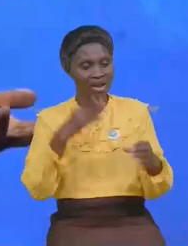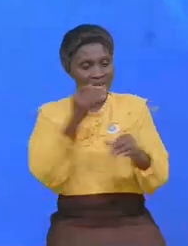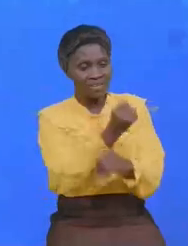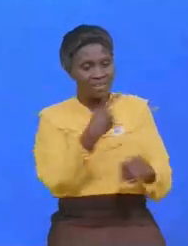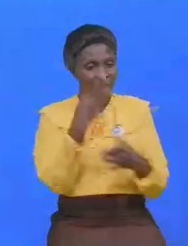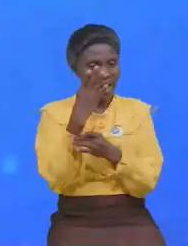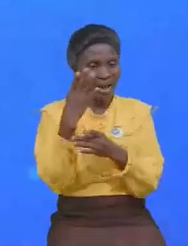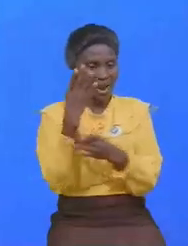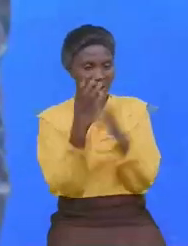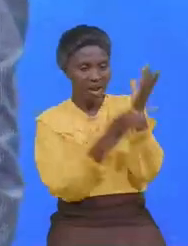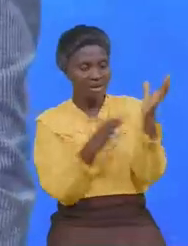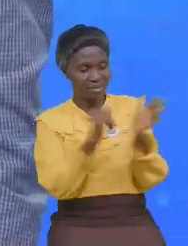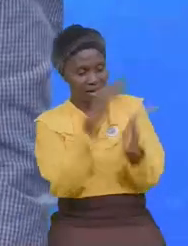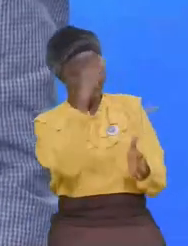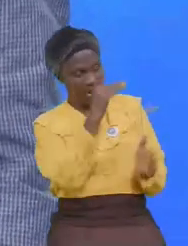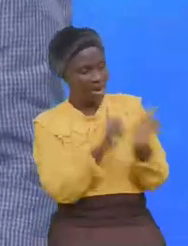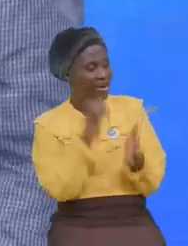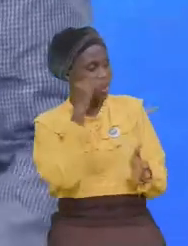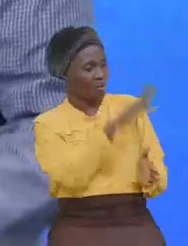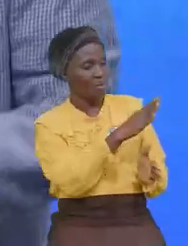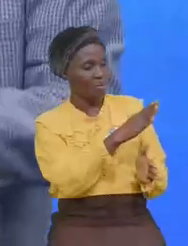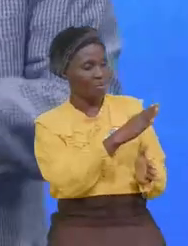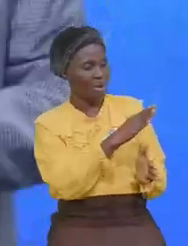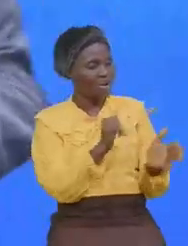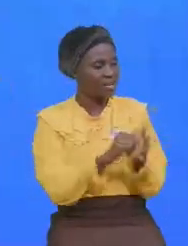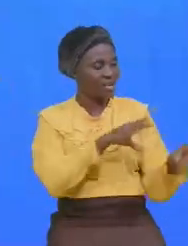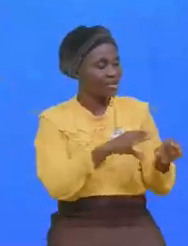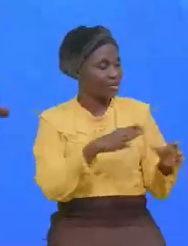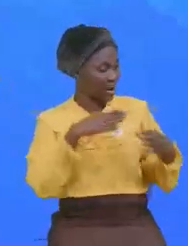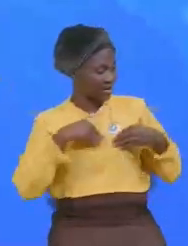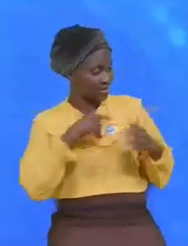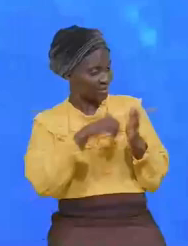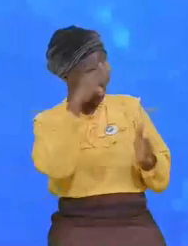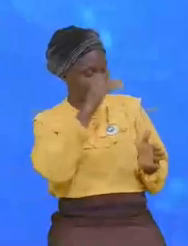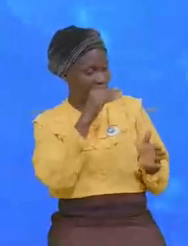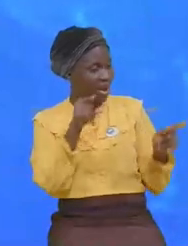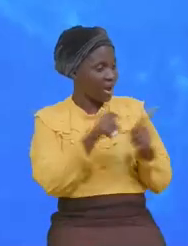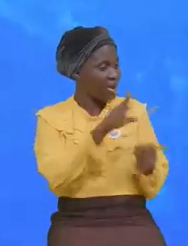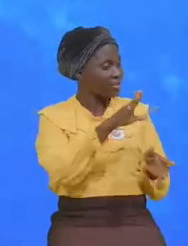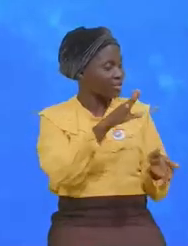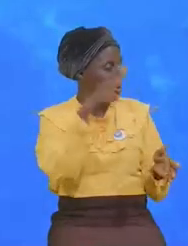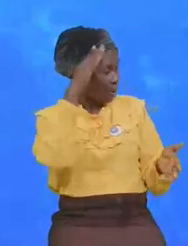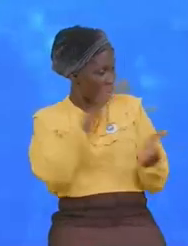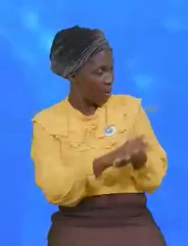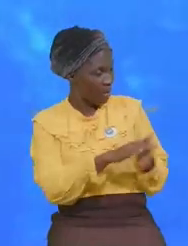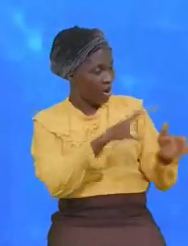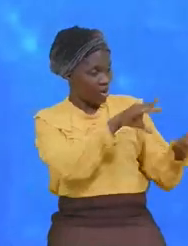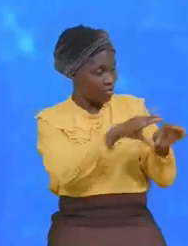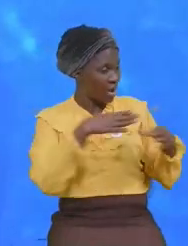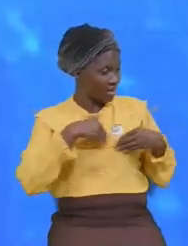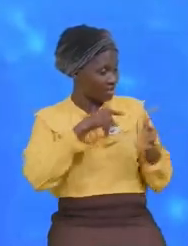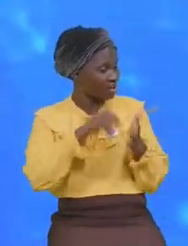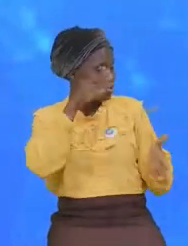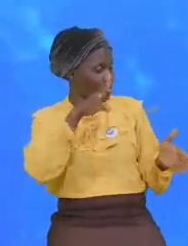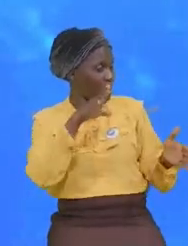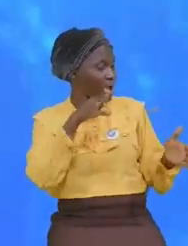suis monté sur l'autel et j'ai pris la main de la femme là, j'ai pris la main de l'homme là, et vas-tu prendre la main de